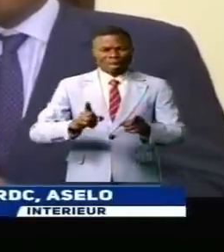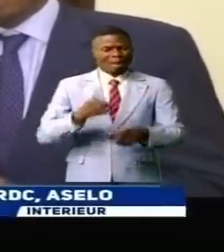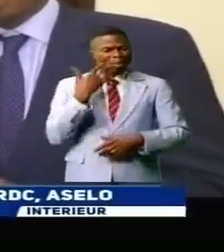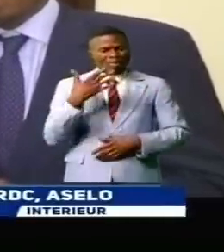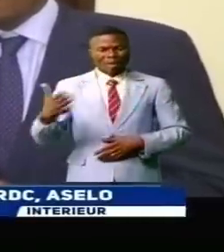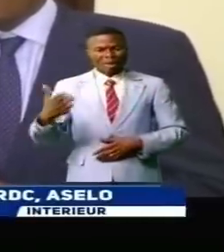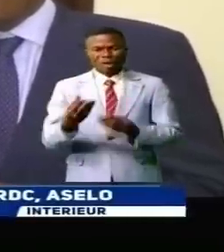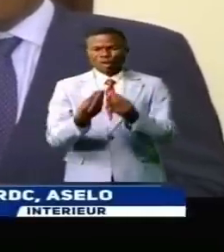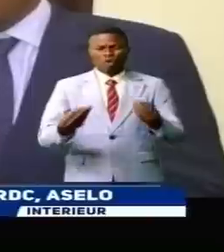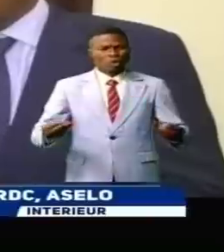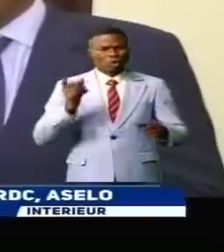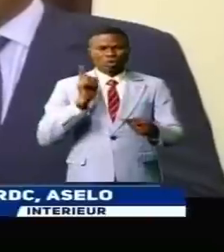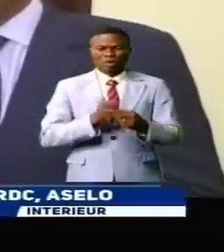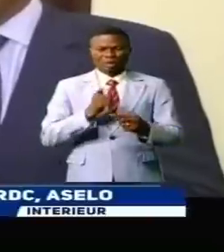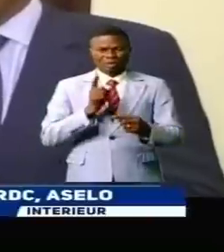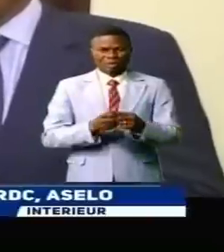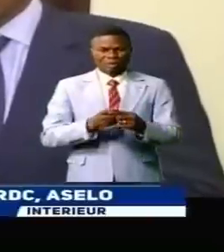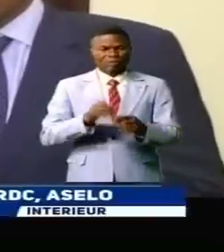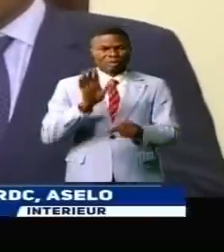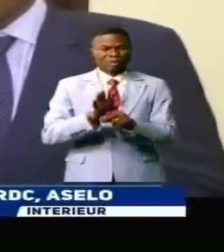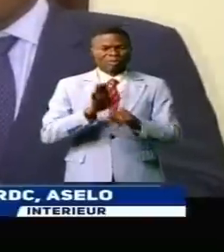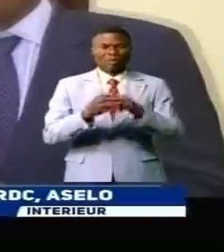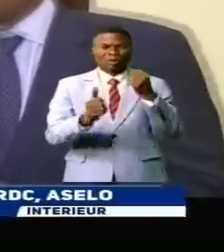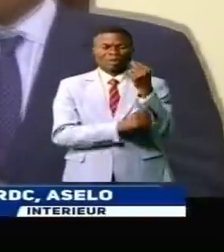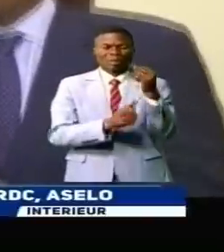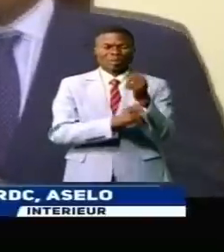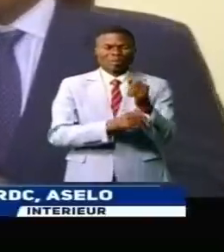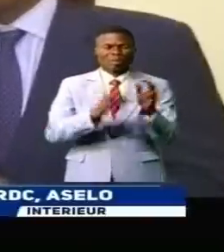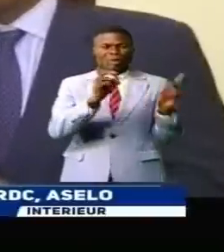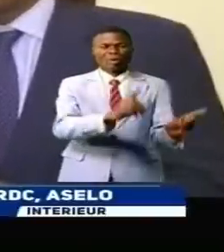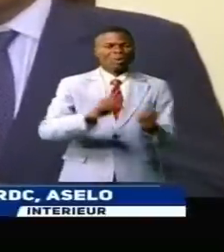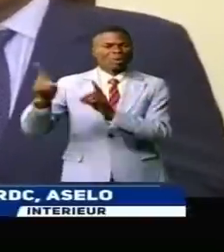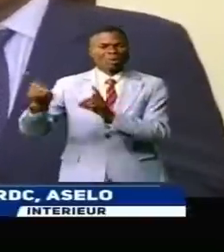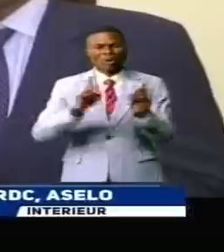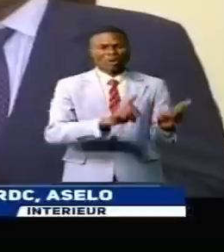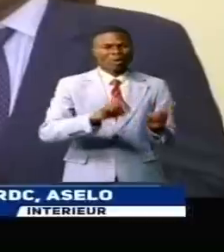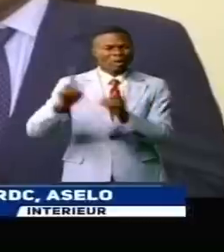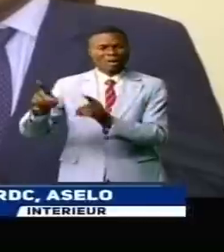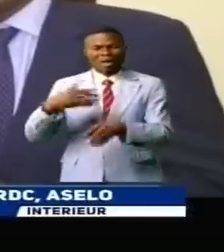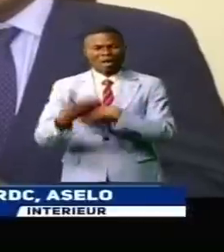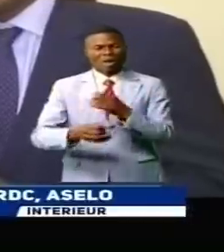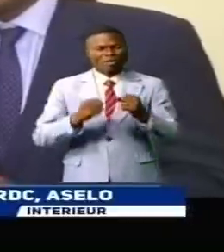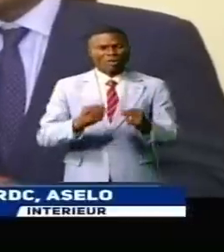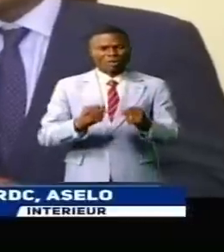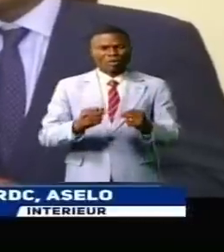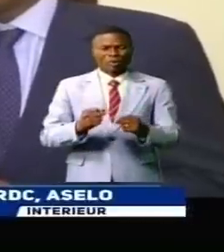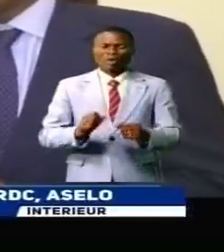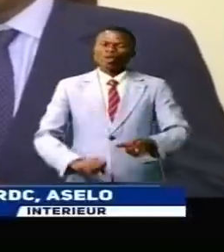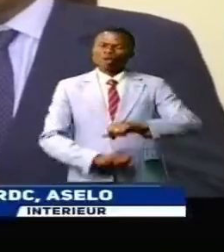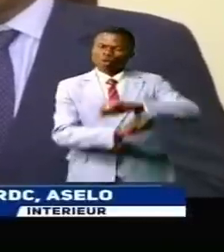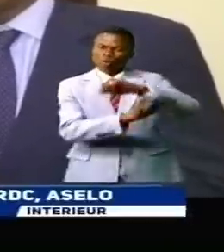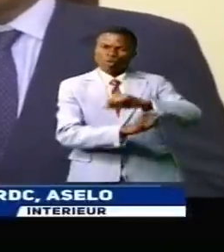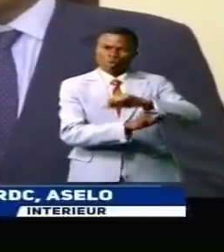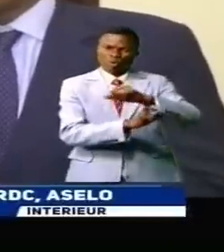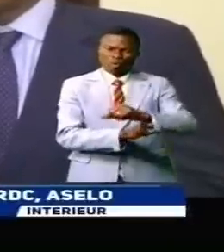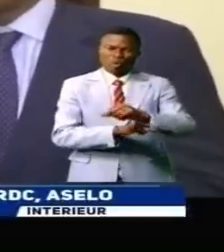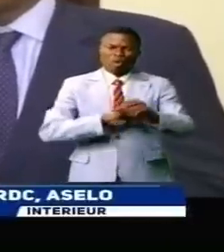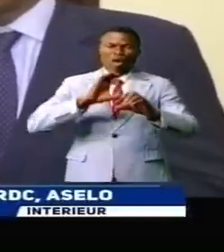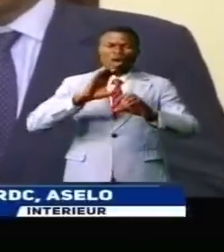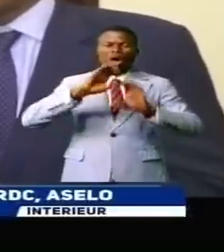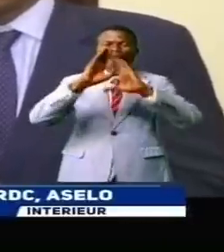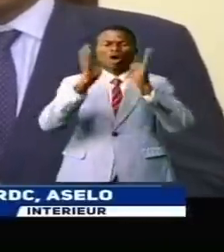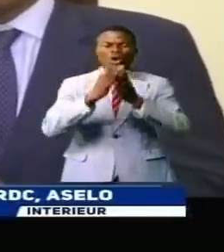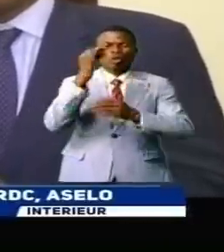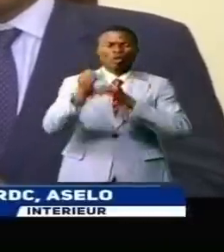effet un grand nombre de personnes déplacées. Plus il faut faire en sorte que l'assistance de la communauté internationale